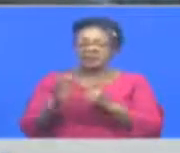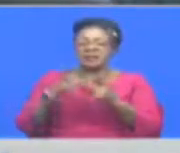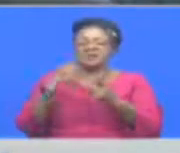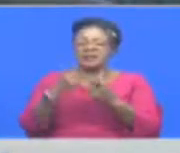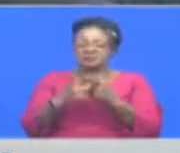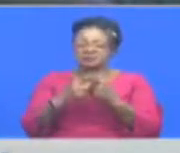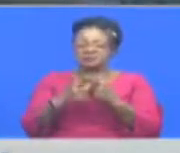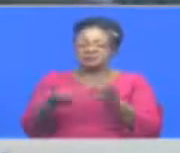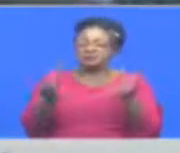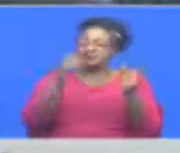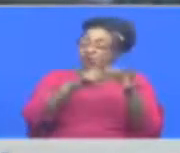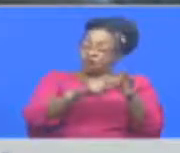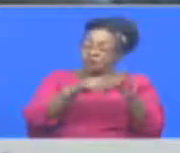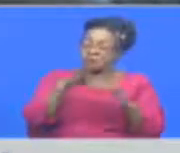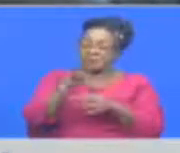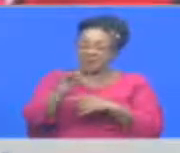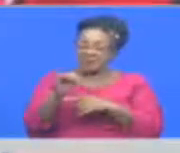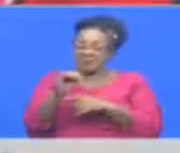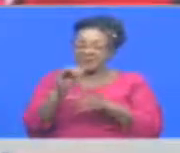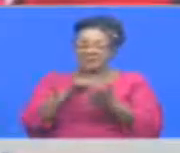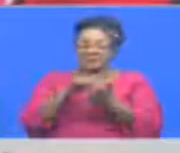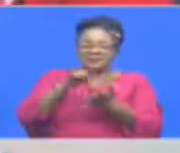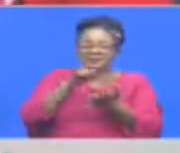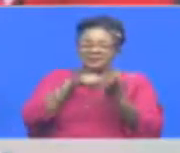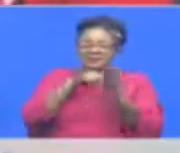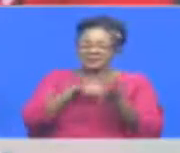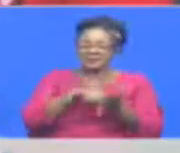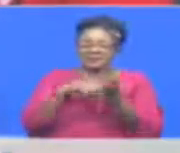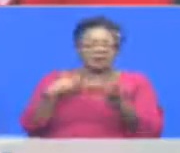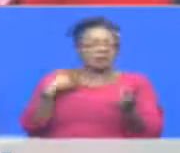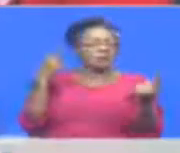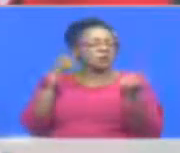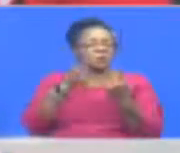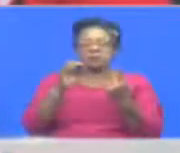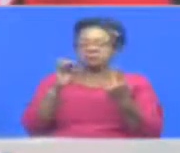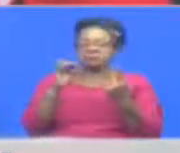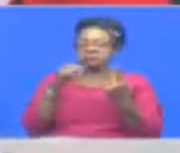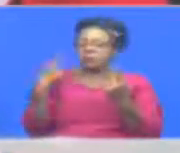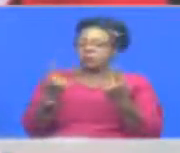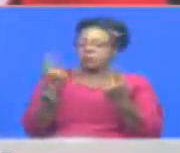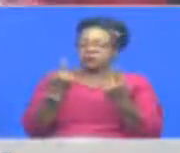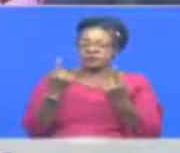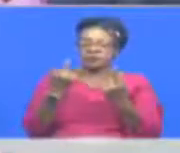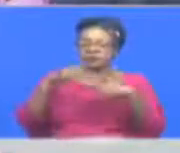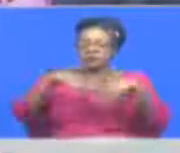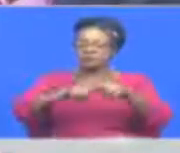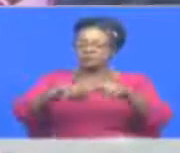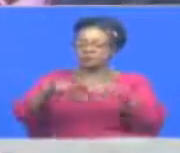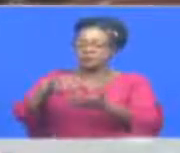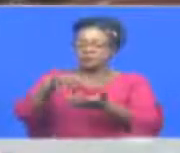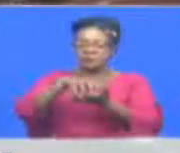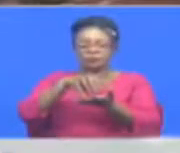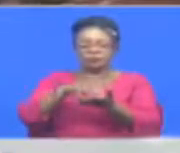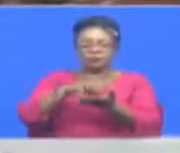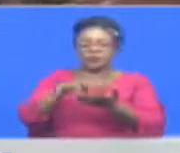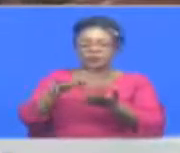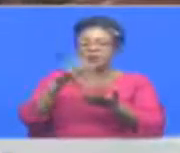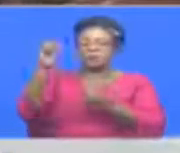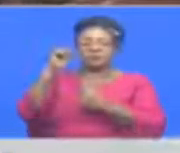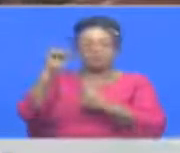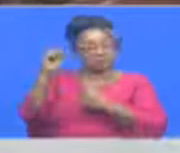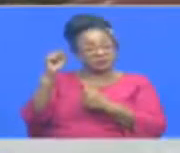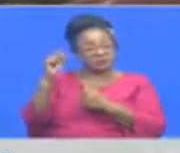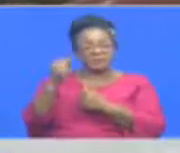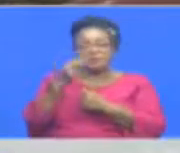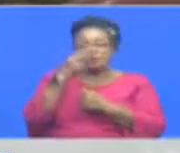BBI ambayo anasisitiza haikuwa na lengo lingine ila kuwasitiri wao binafsi kisiasa. Ruto ambaye